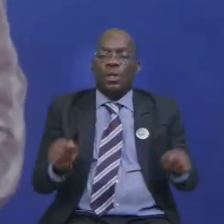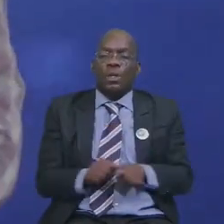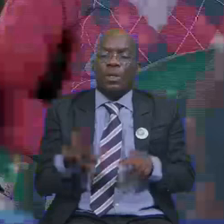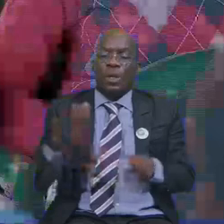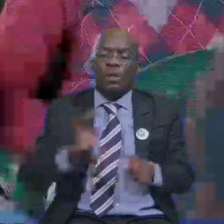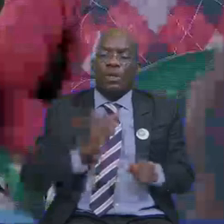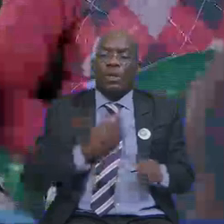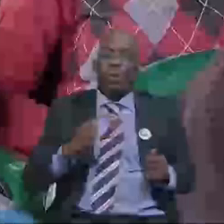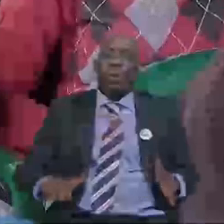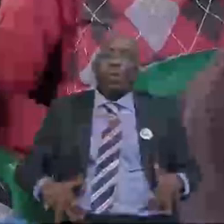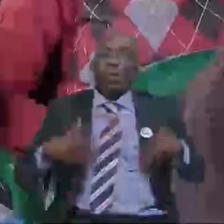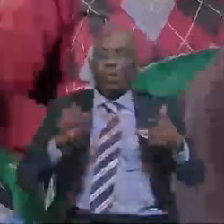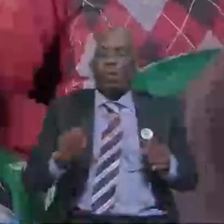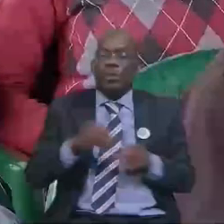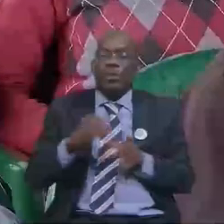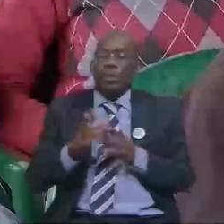Jésus